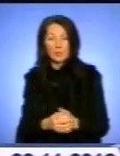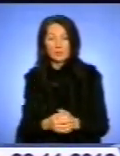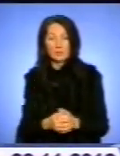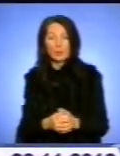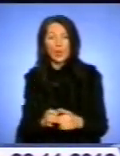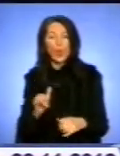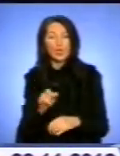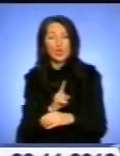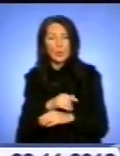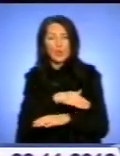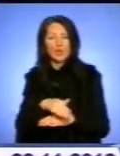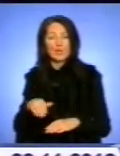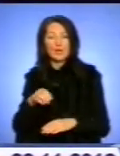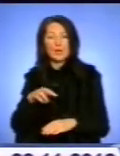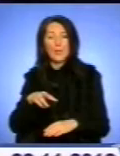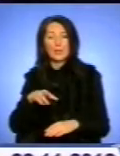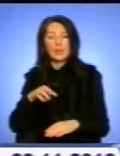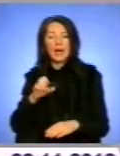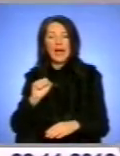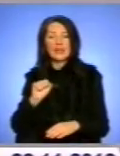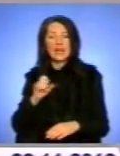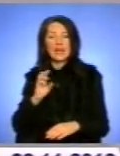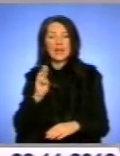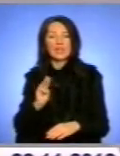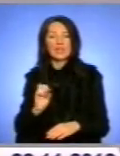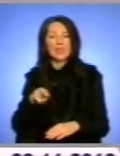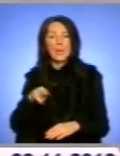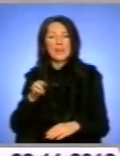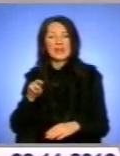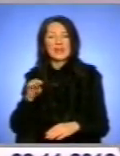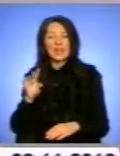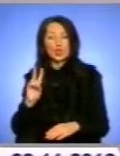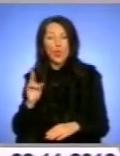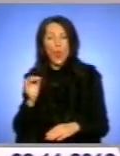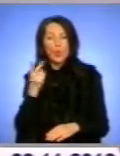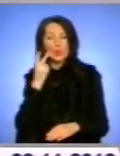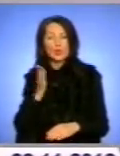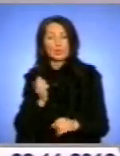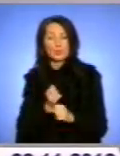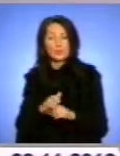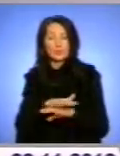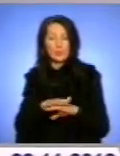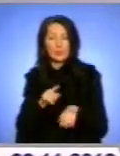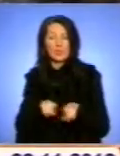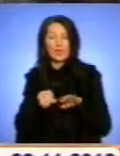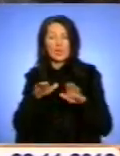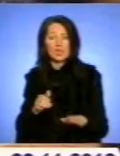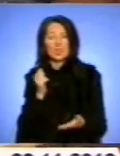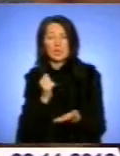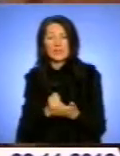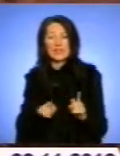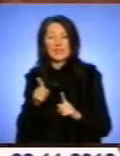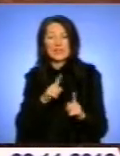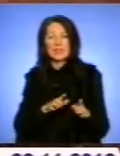У Тернополі на вулиці Митрополита Андрея Шептицького постійно діятиме ярмарок. Таке рішення затвердили на засіданні виконкому міської